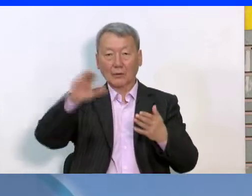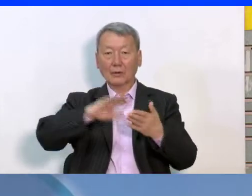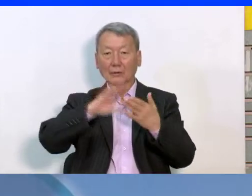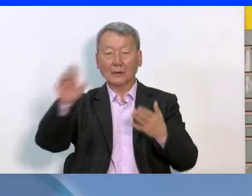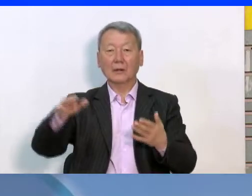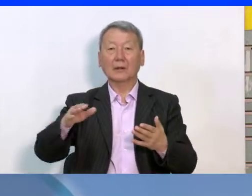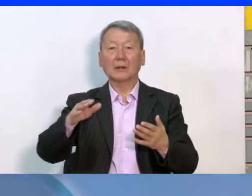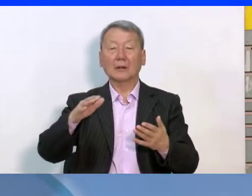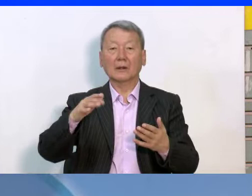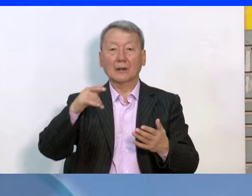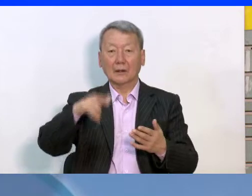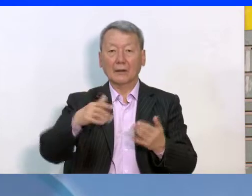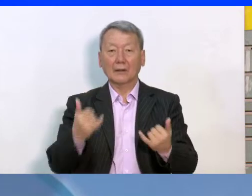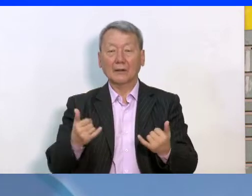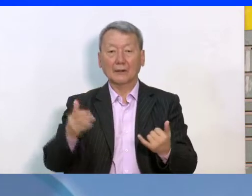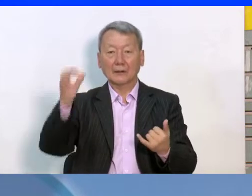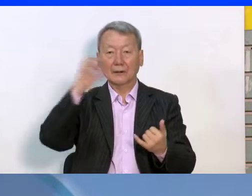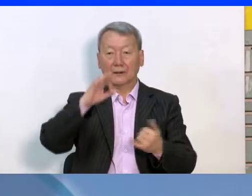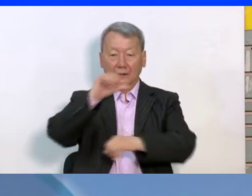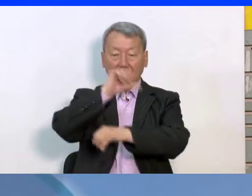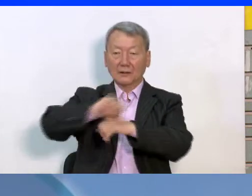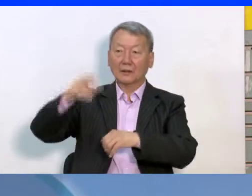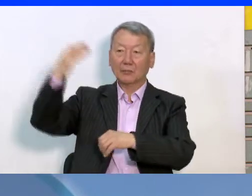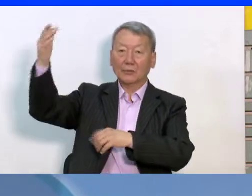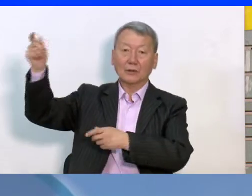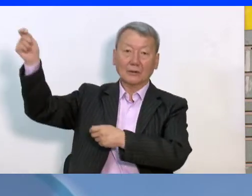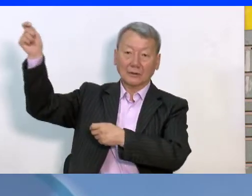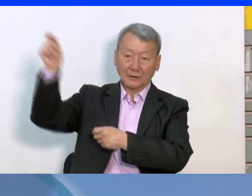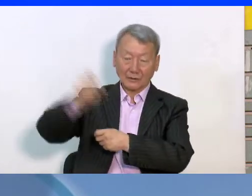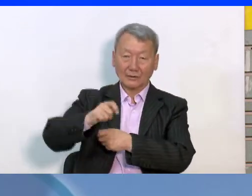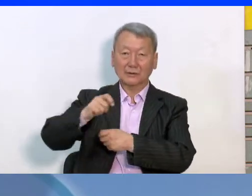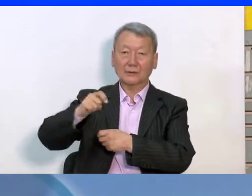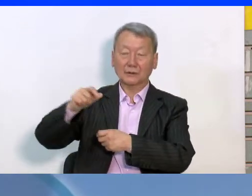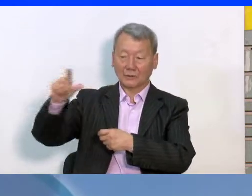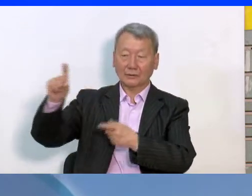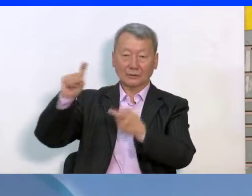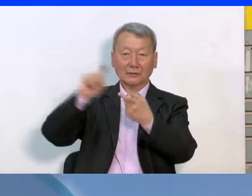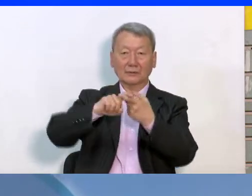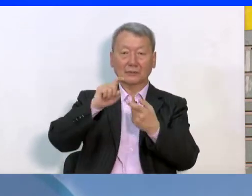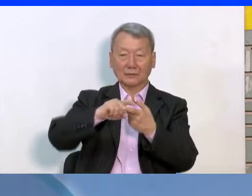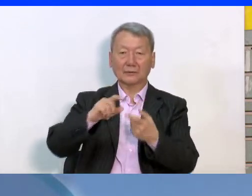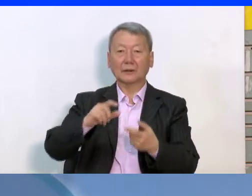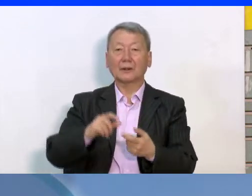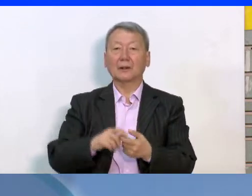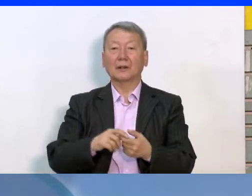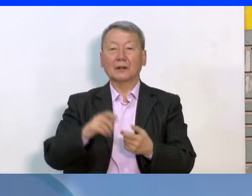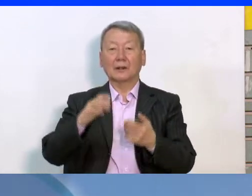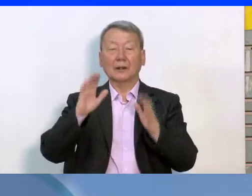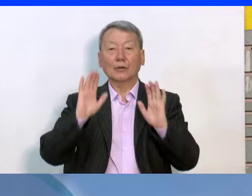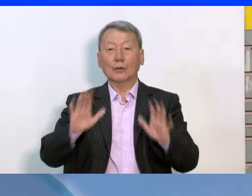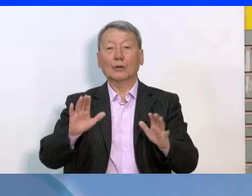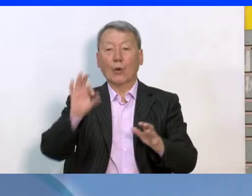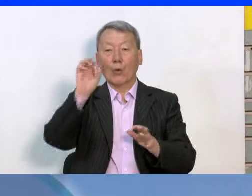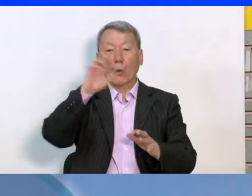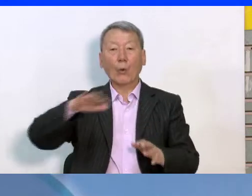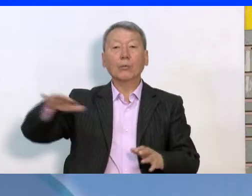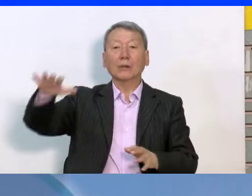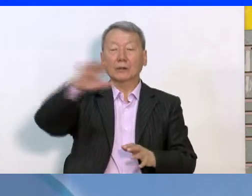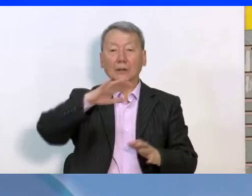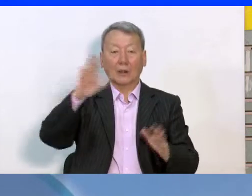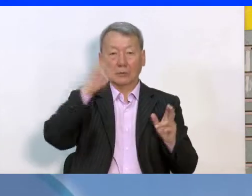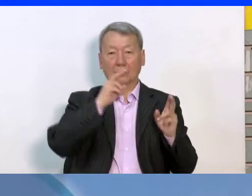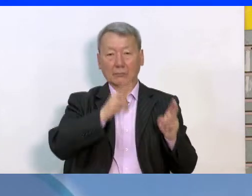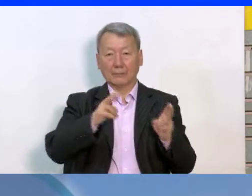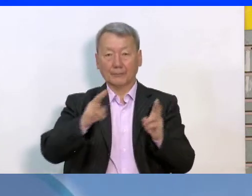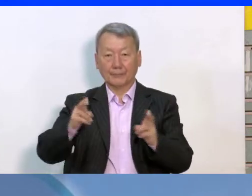Бул көбүнесе жанагы сырттан келген жарандарыбыздан чыгып атат десек болот. Жалпы областтагы абал